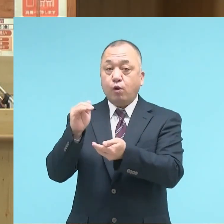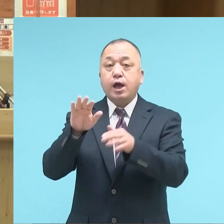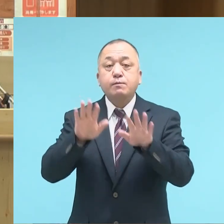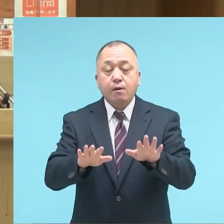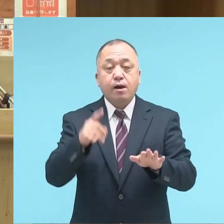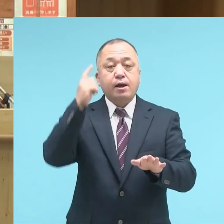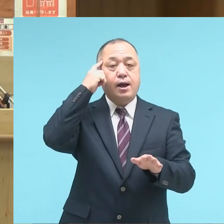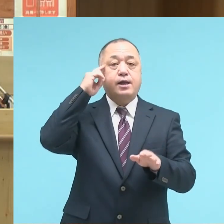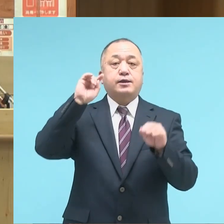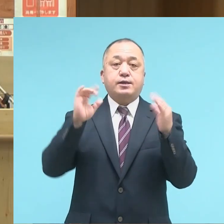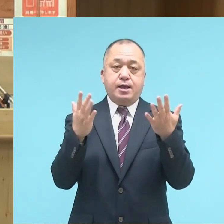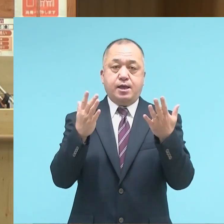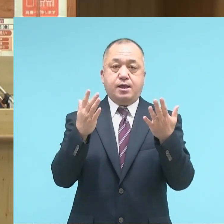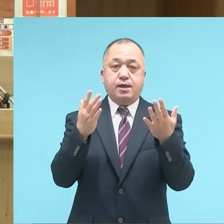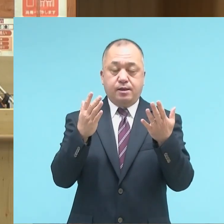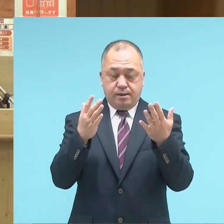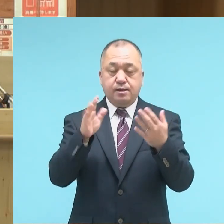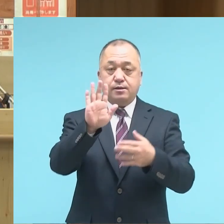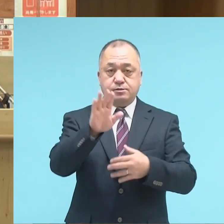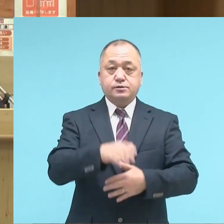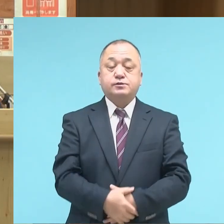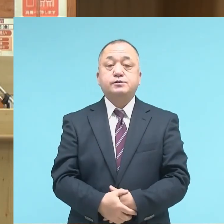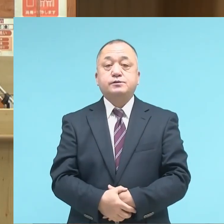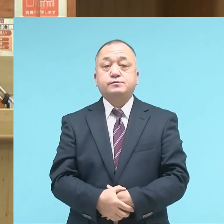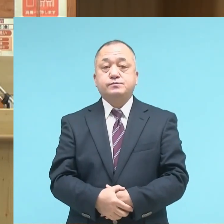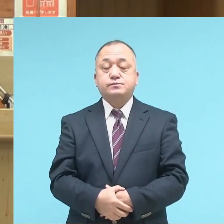在のところ考えていないということです。